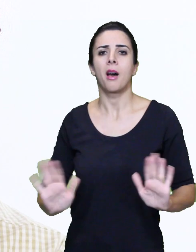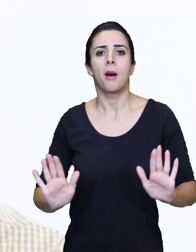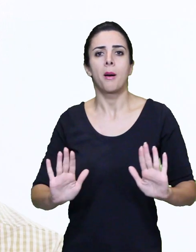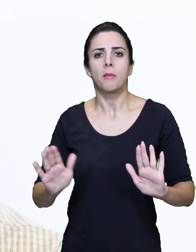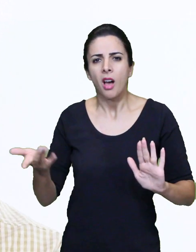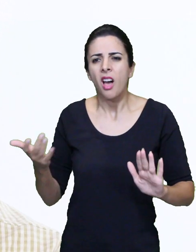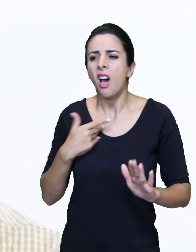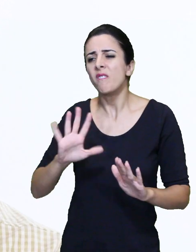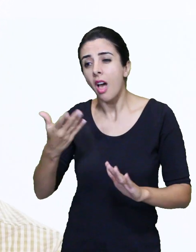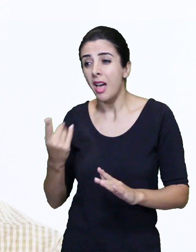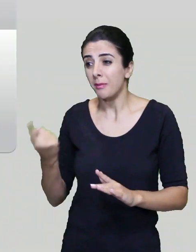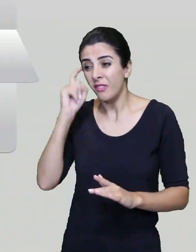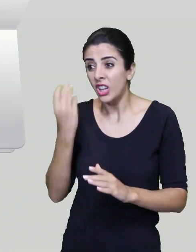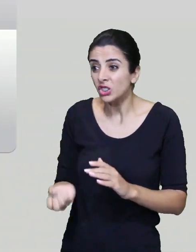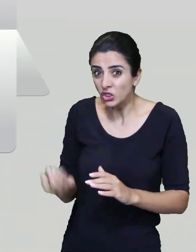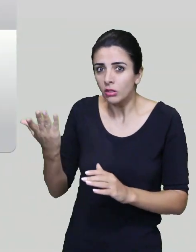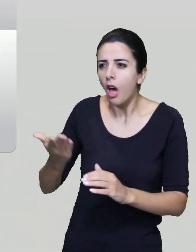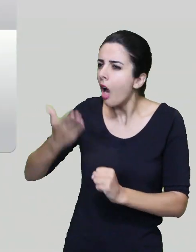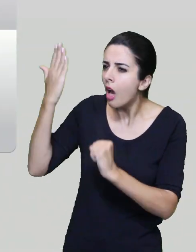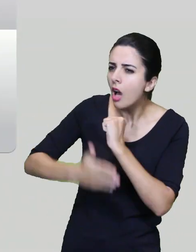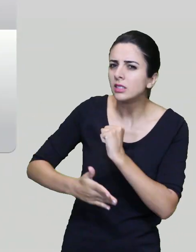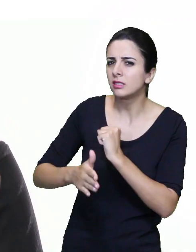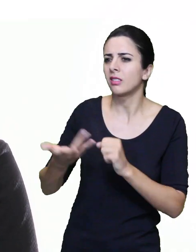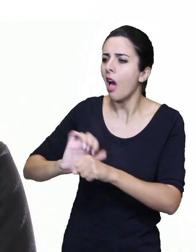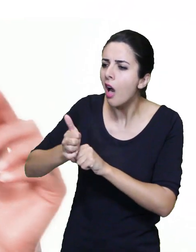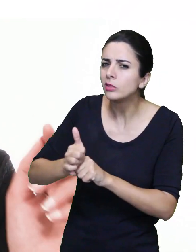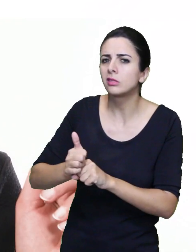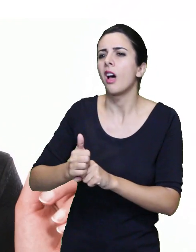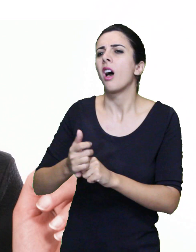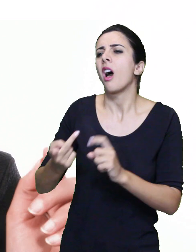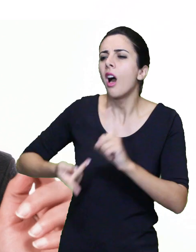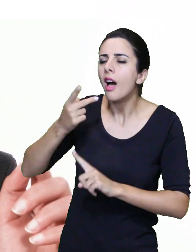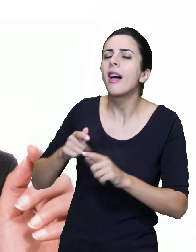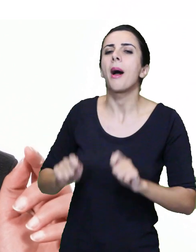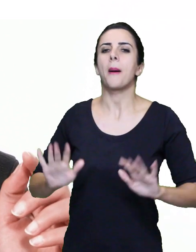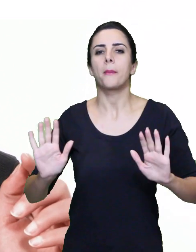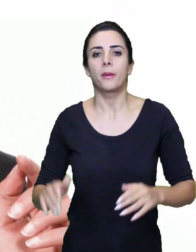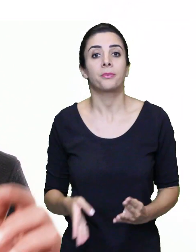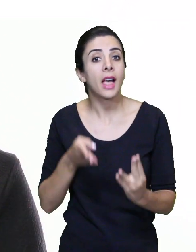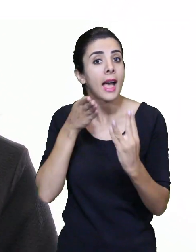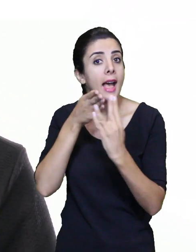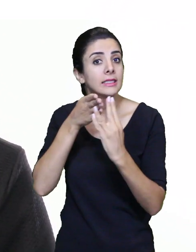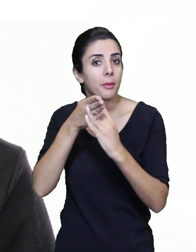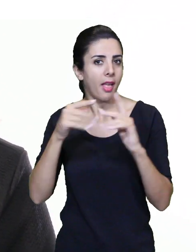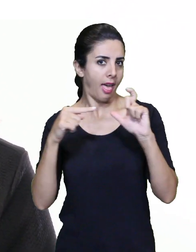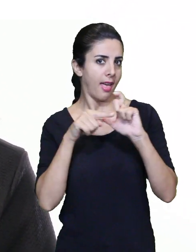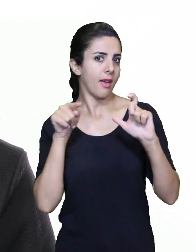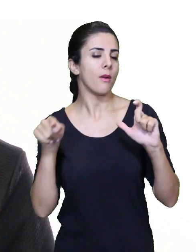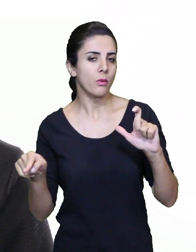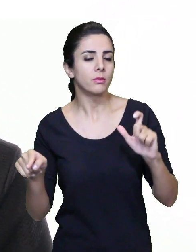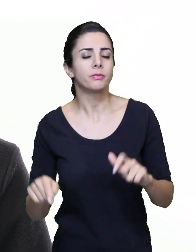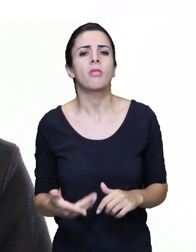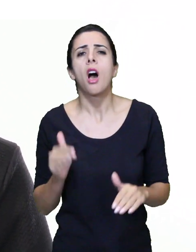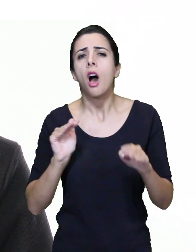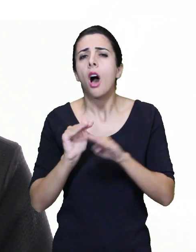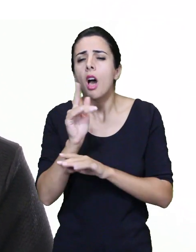düzenlemeler tahrip edilmemelidir Latin ve brey alfabelerindeki e, e, edişim edilmektedir. Hayatın her